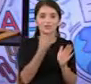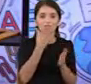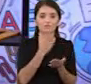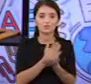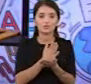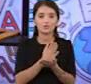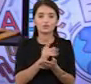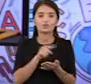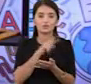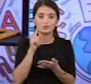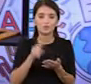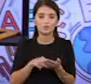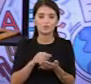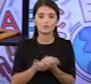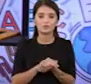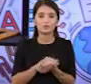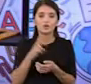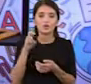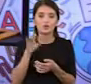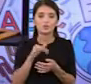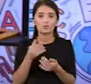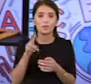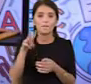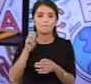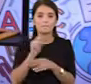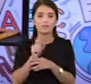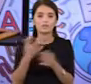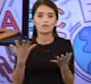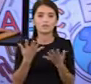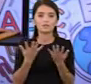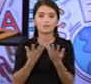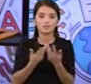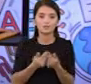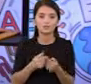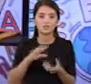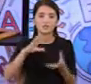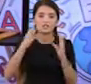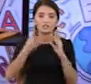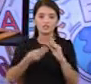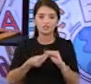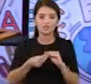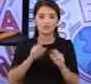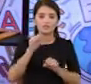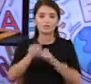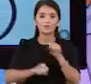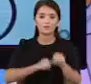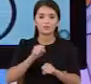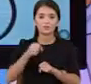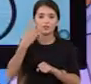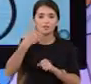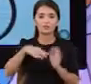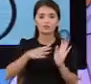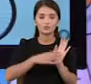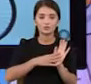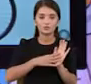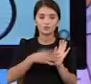teng ekanligi noma'lum. Bu masala qanday hisoblanadi? Demak, jami velosipedlar soni